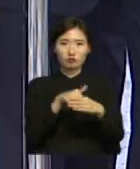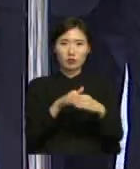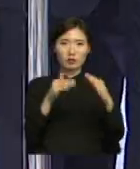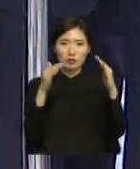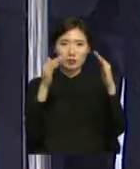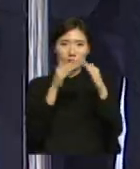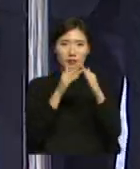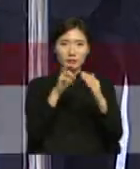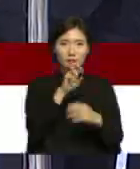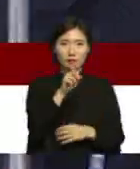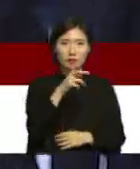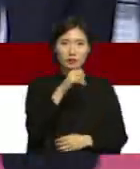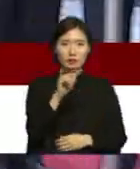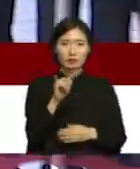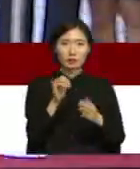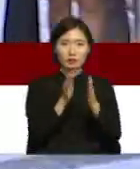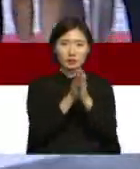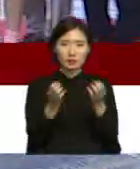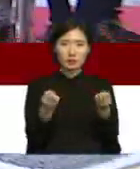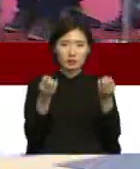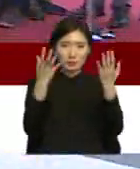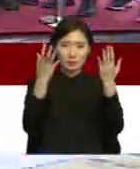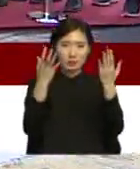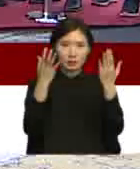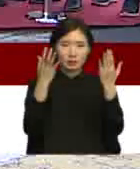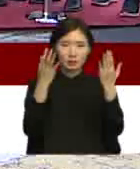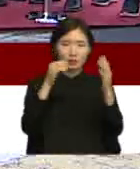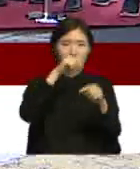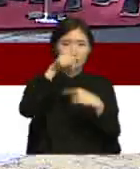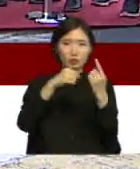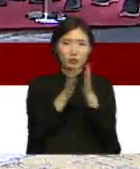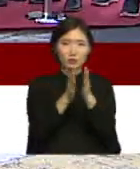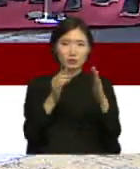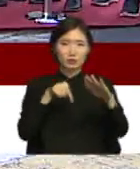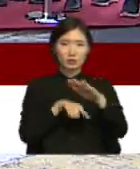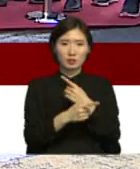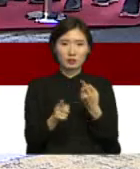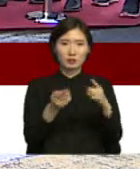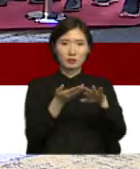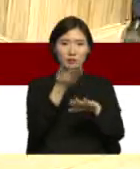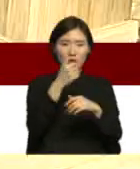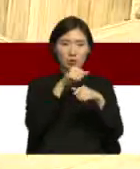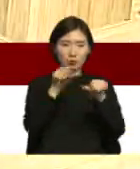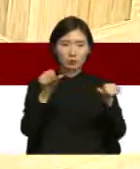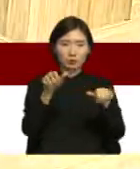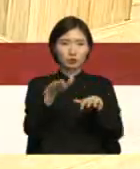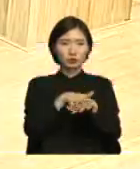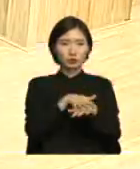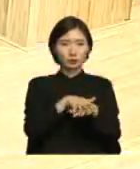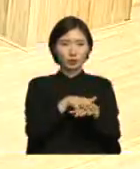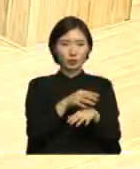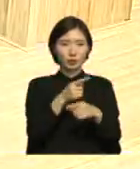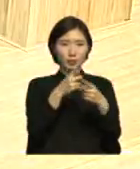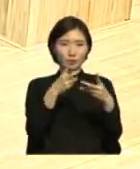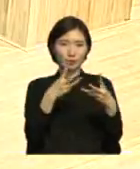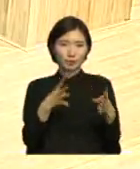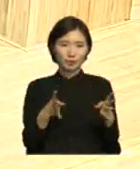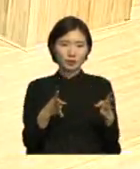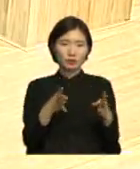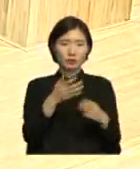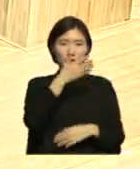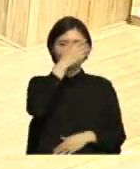마디가 개관식을 갖고 운영에 들어갔습니다. 지하 1층, 지상 5층 규모이며 각 층마다 청소년을